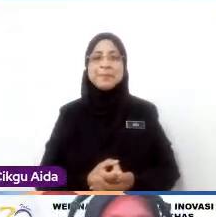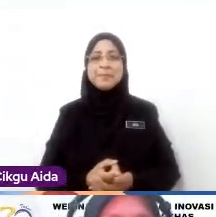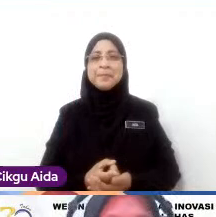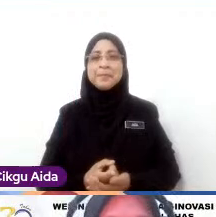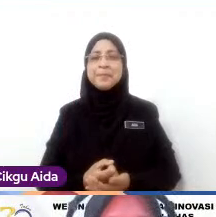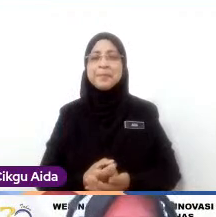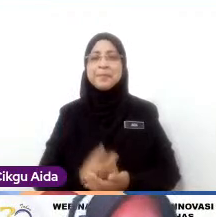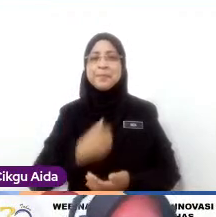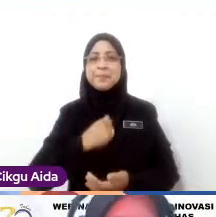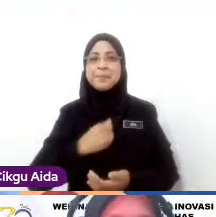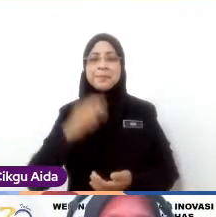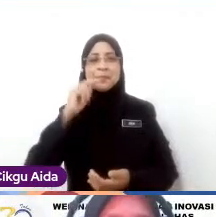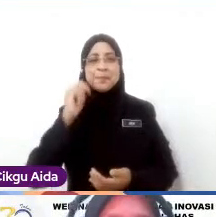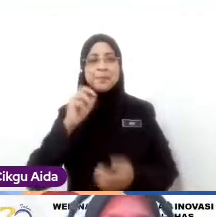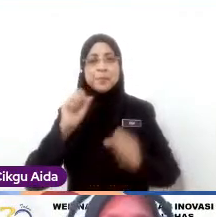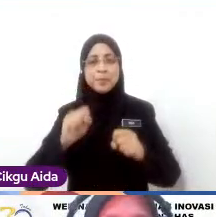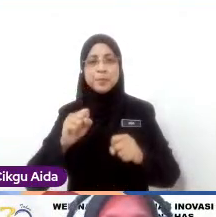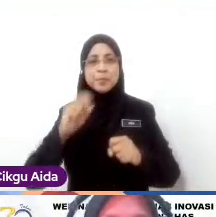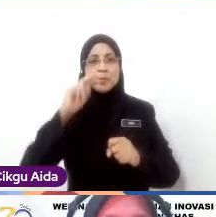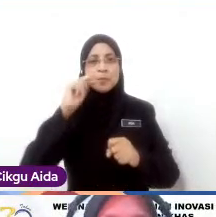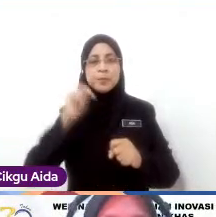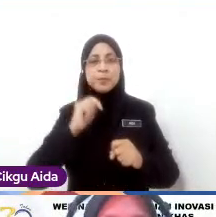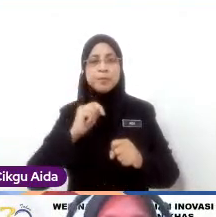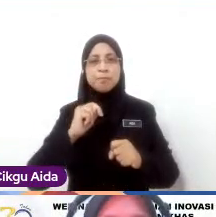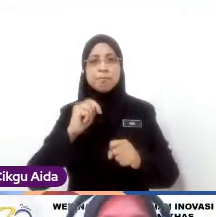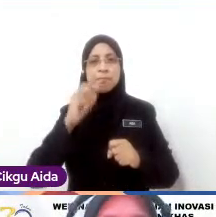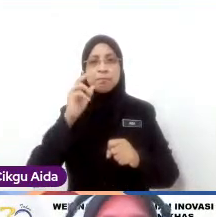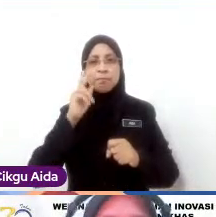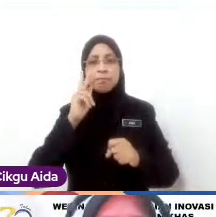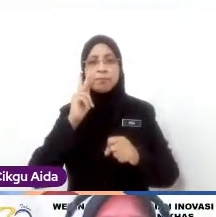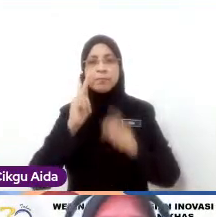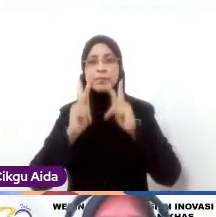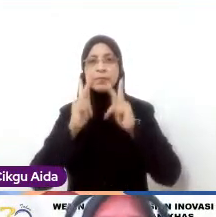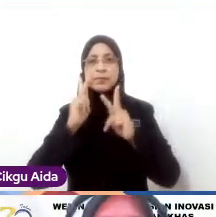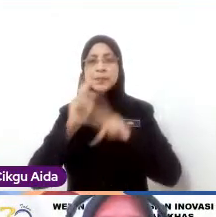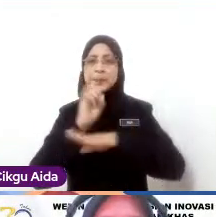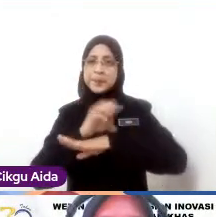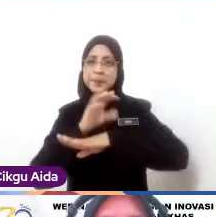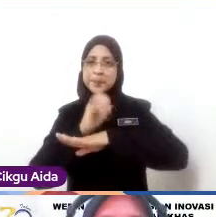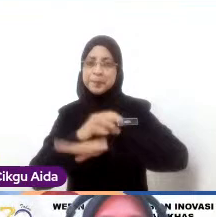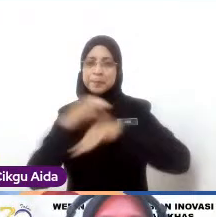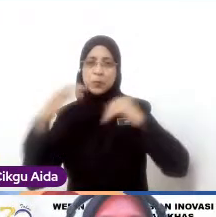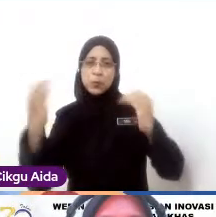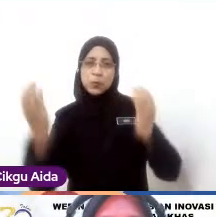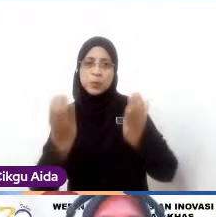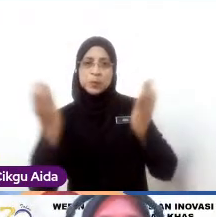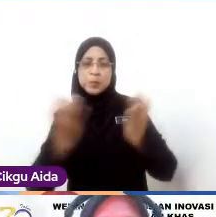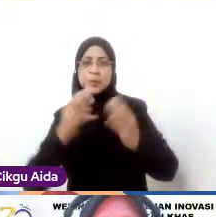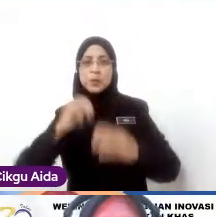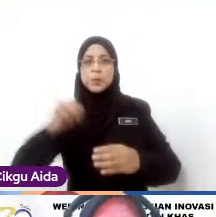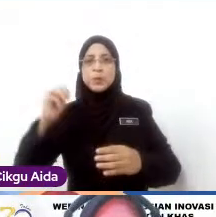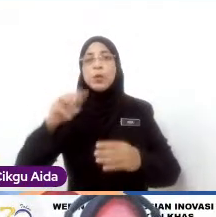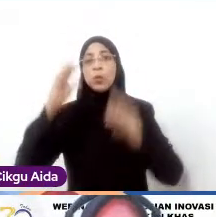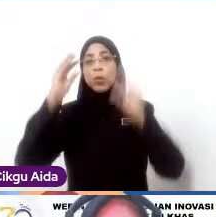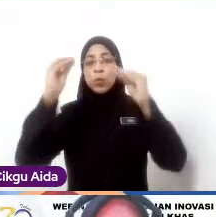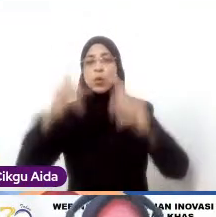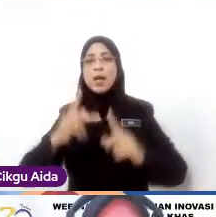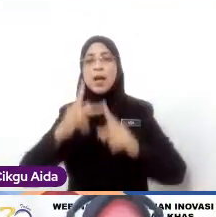Maaf Puan, boleh tak Puan berkongsi sedikit kata-kata perangsang kepada guru pendidikan khas di luar sana?